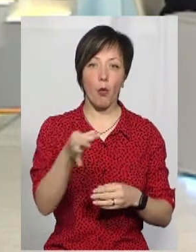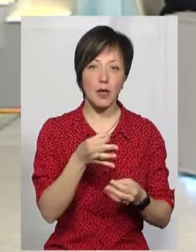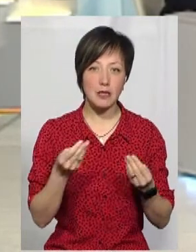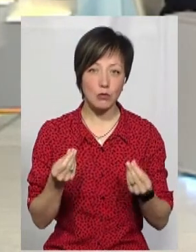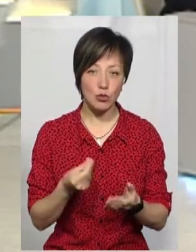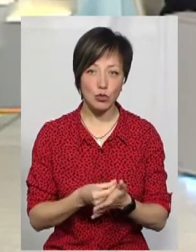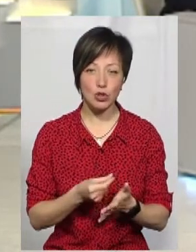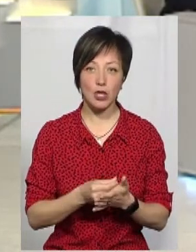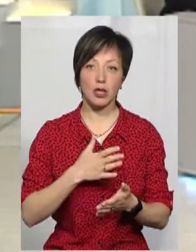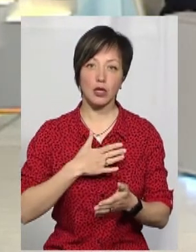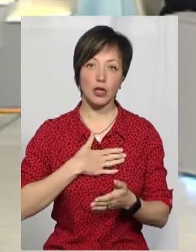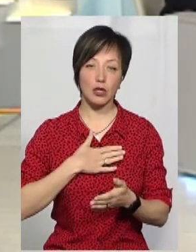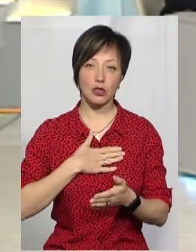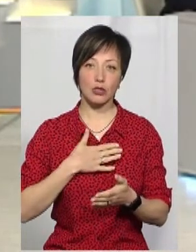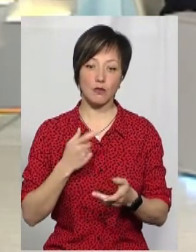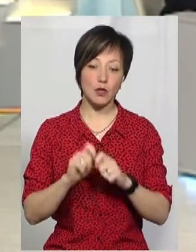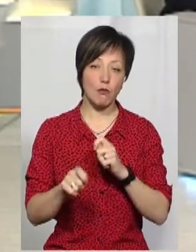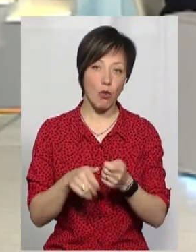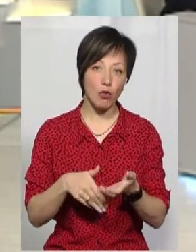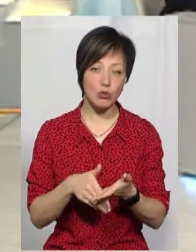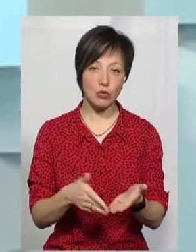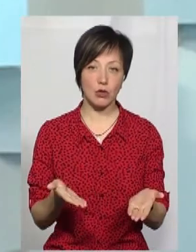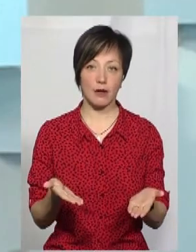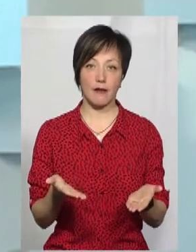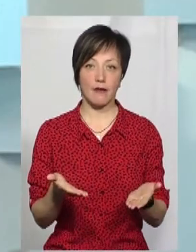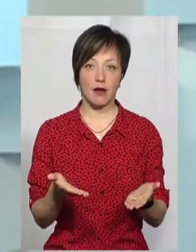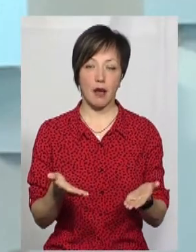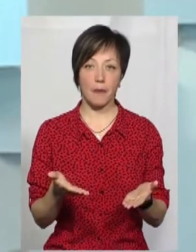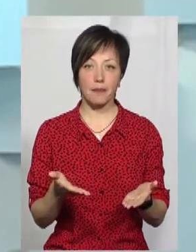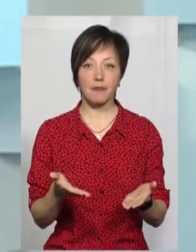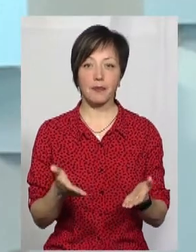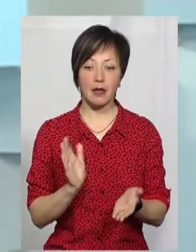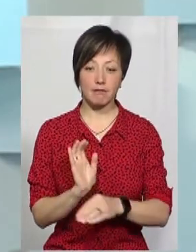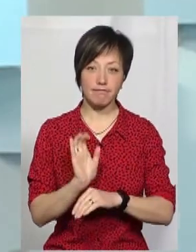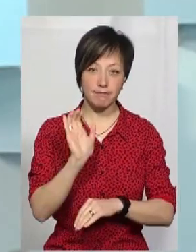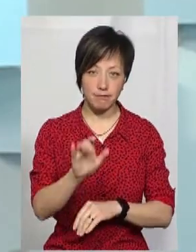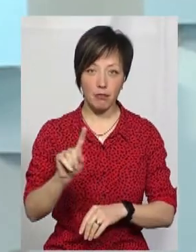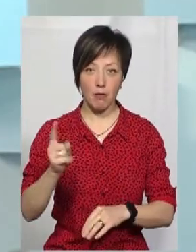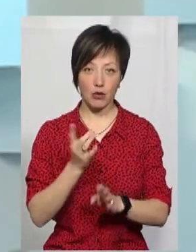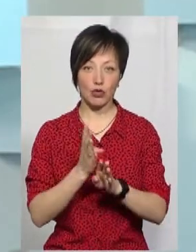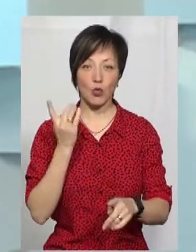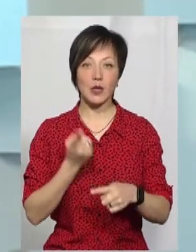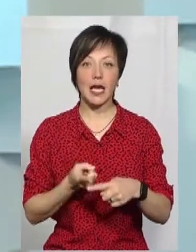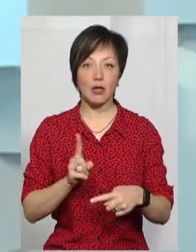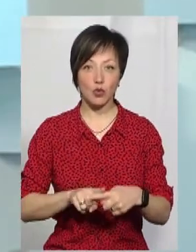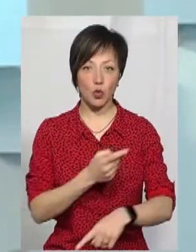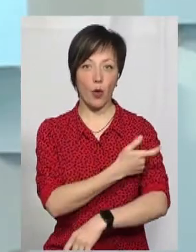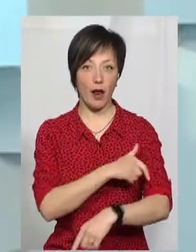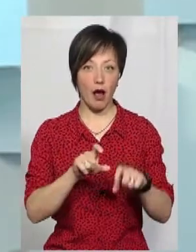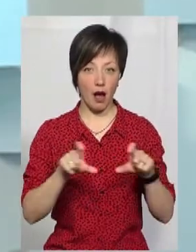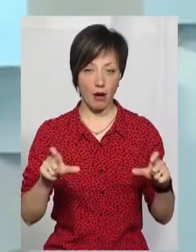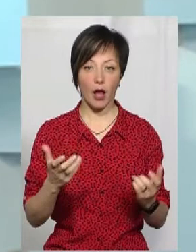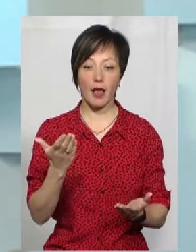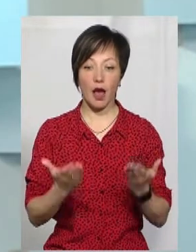за кошти наших, називаємо так, спонсорів, наших партнерів, ми спрямовуємо саме в першу чергу на цю лікарню. Зокрема, якщо ми